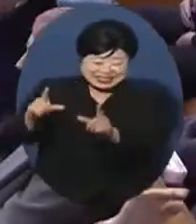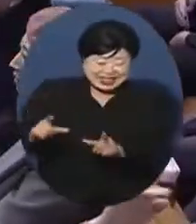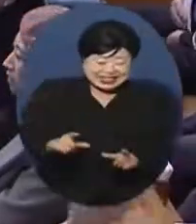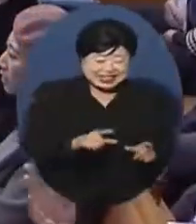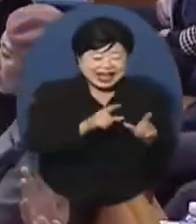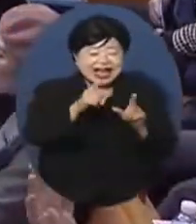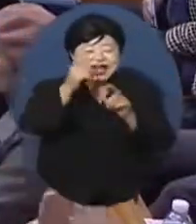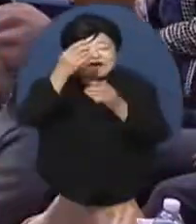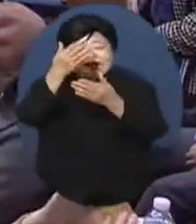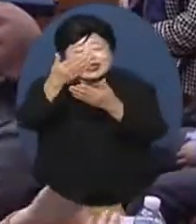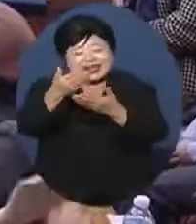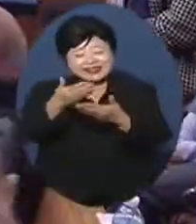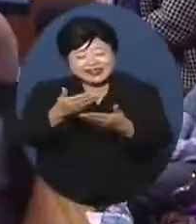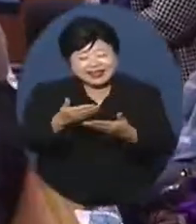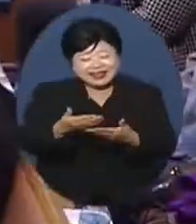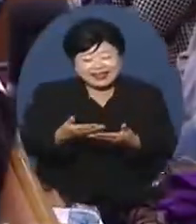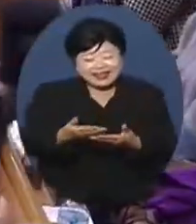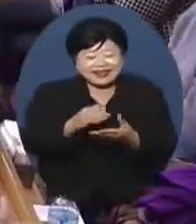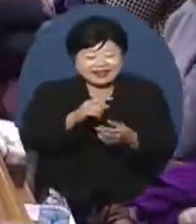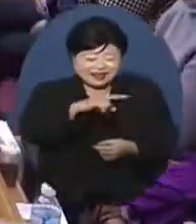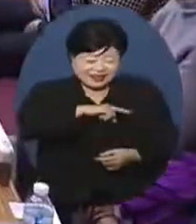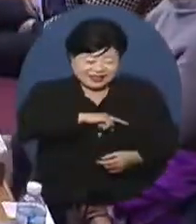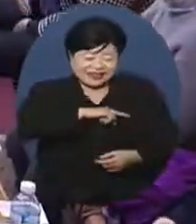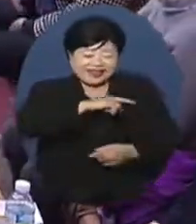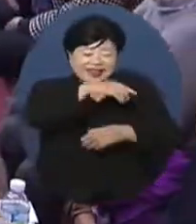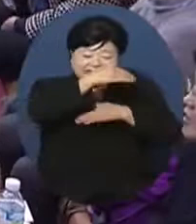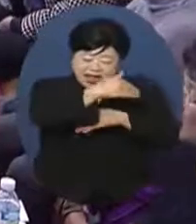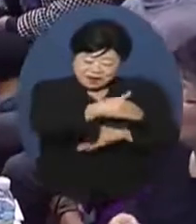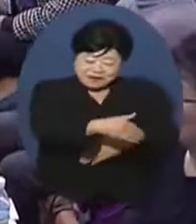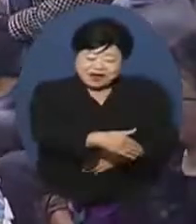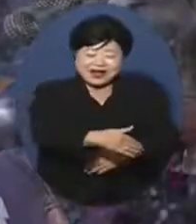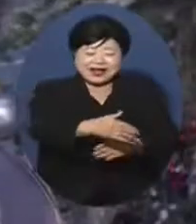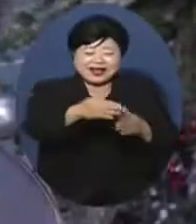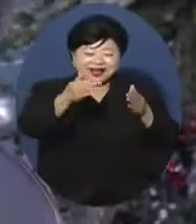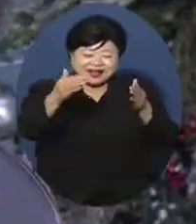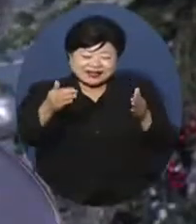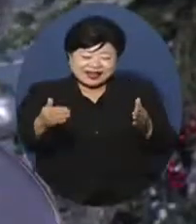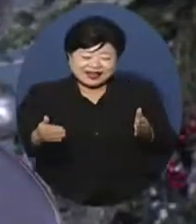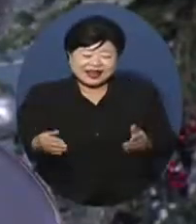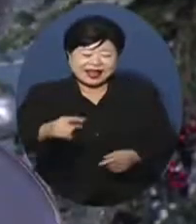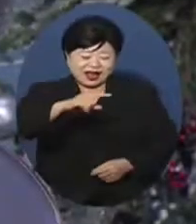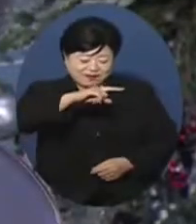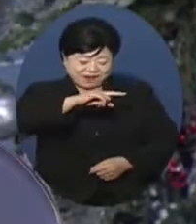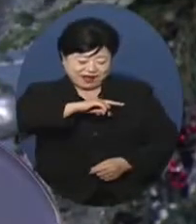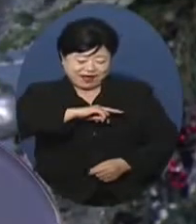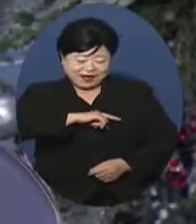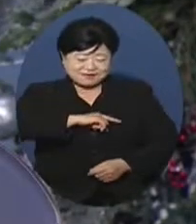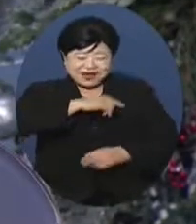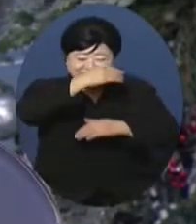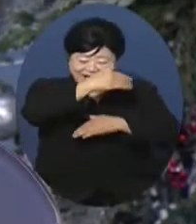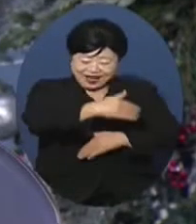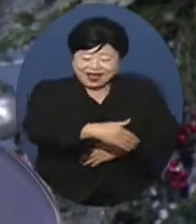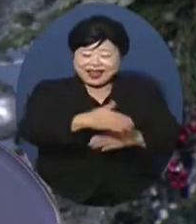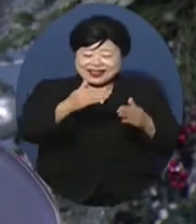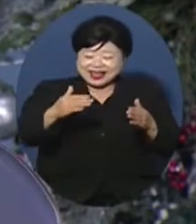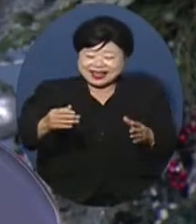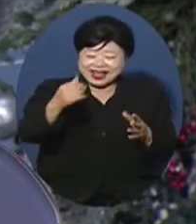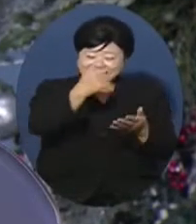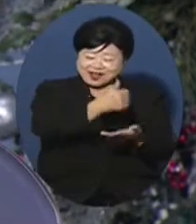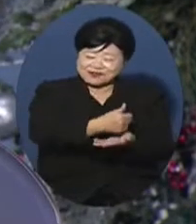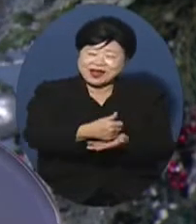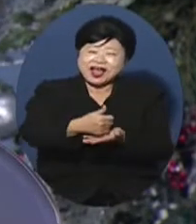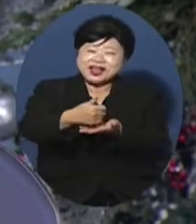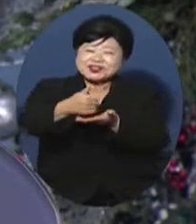미시마 물인데 에 막아 마다 a